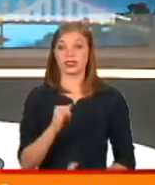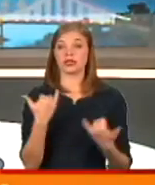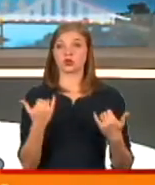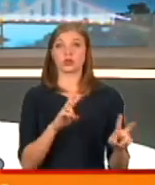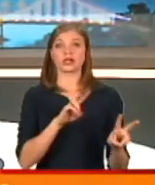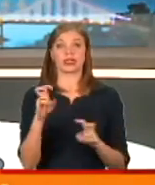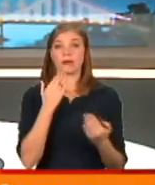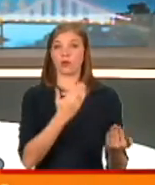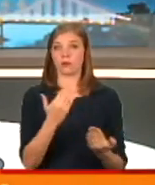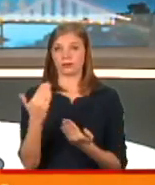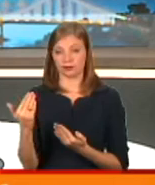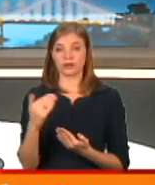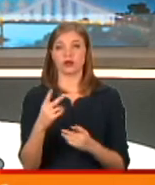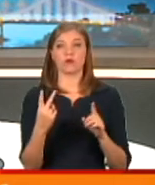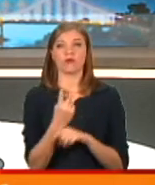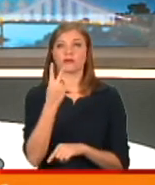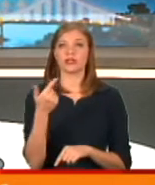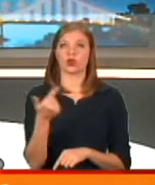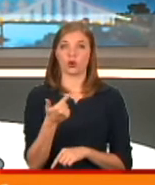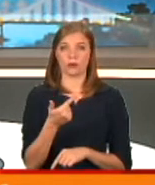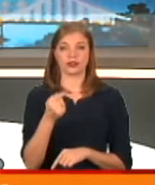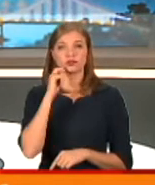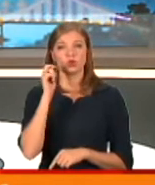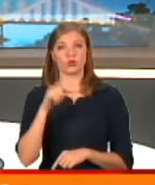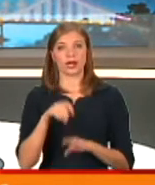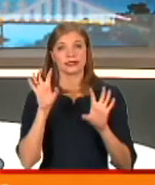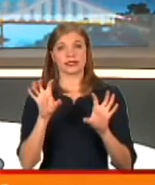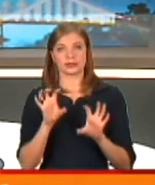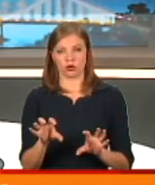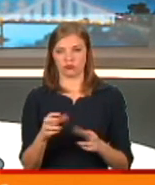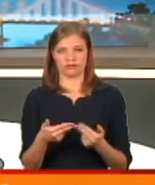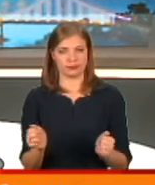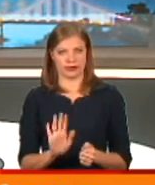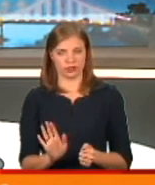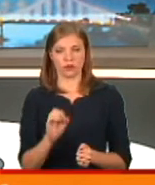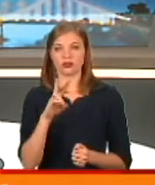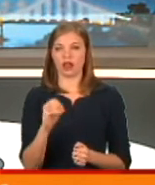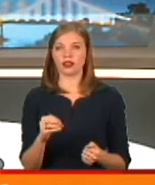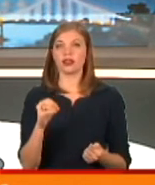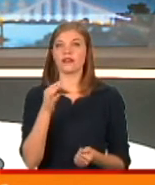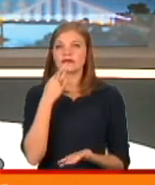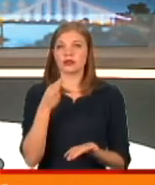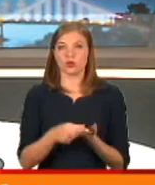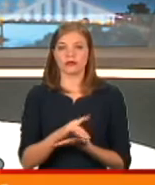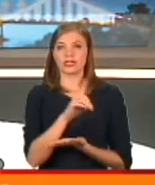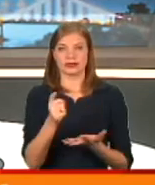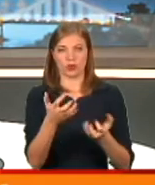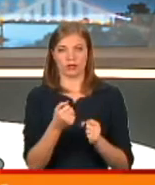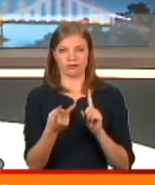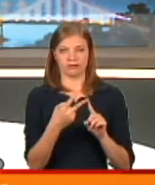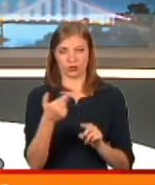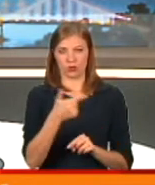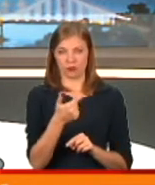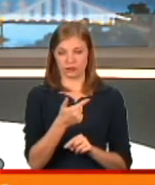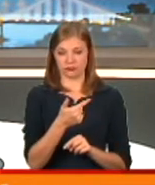І сьогоднішня тема опитування в телепорталі – подвійне громадянство. Українські закони його не визнають, але відповідальності за отримання